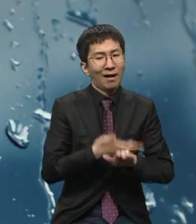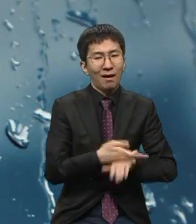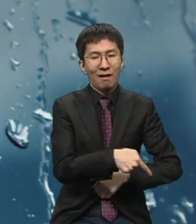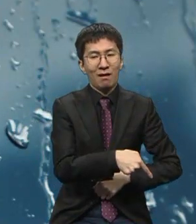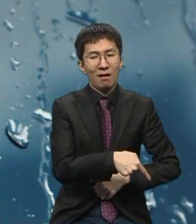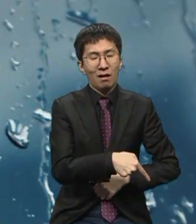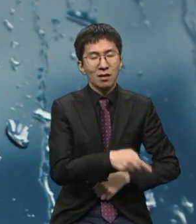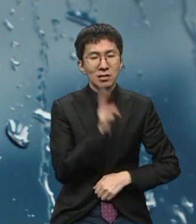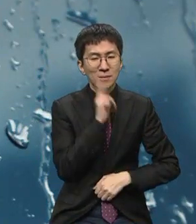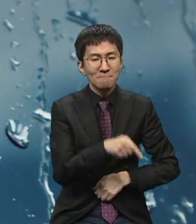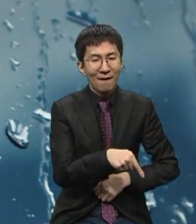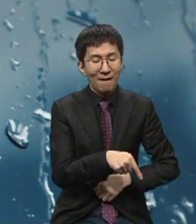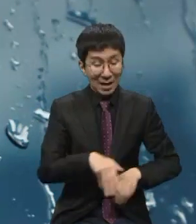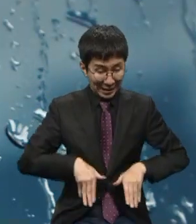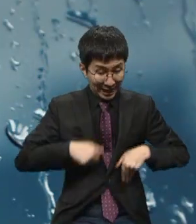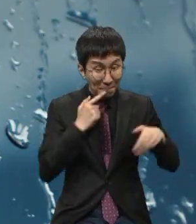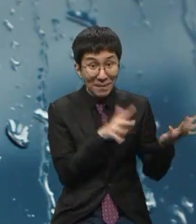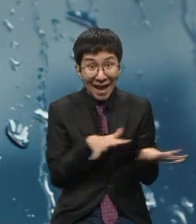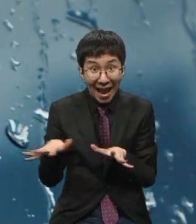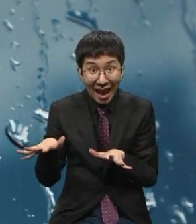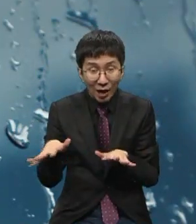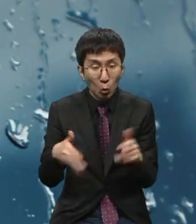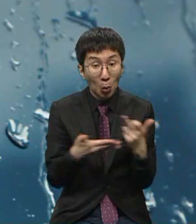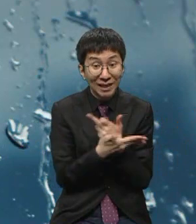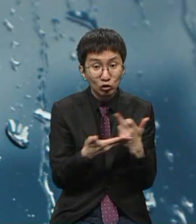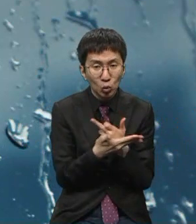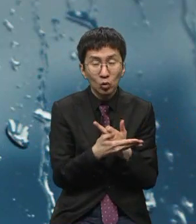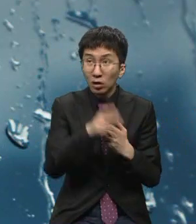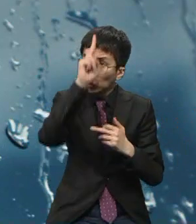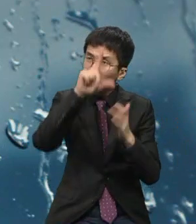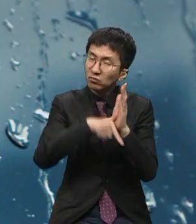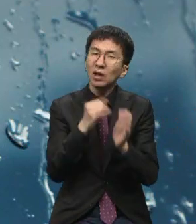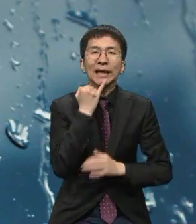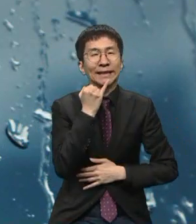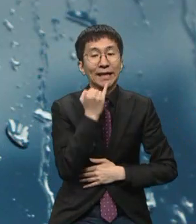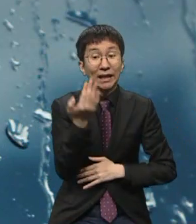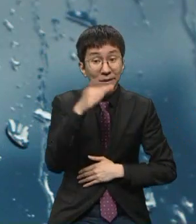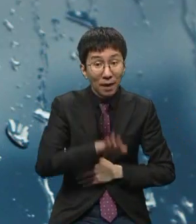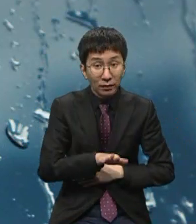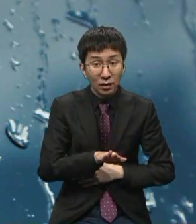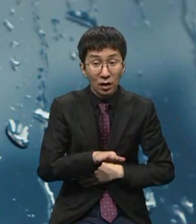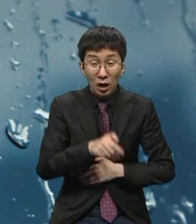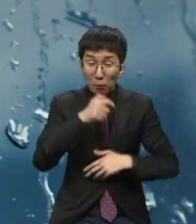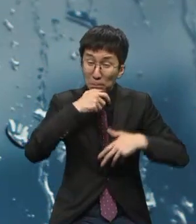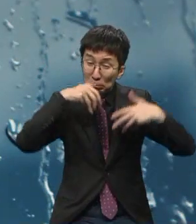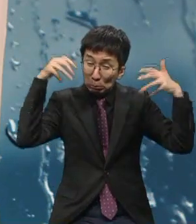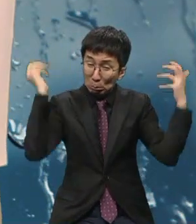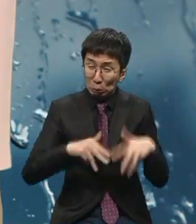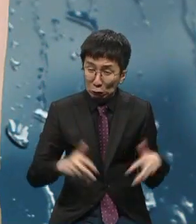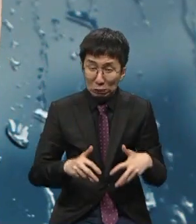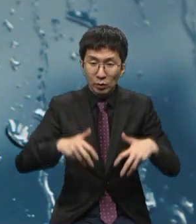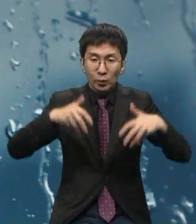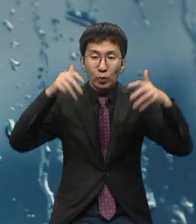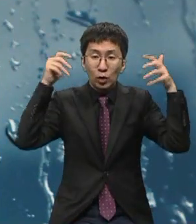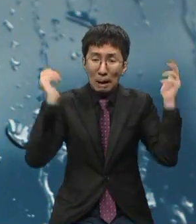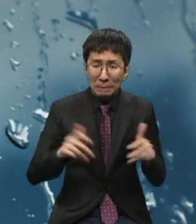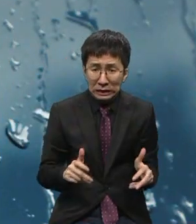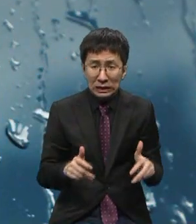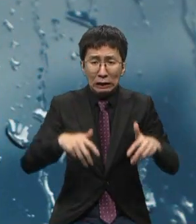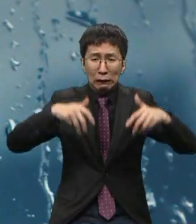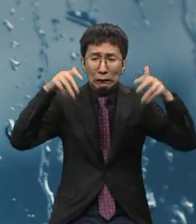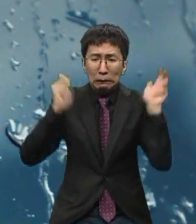다릅니다. 남해안과 제주도는 내일 낮에는 소강 상태를 보이기도 하겠지만 비구름이 강약을 반복해 쏟아지면서